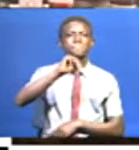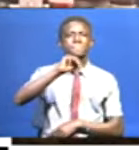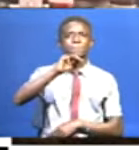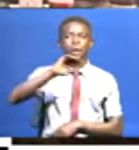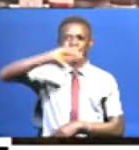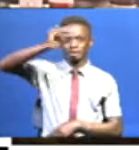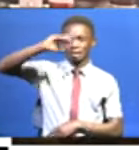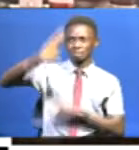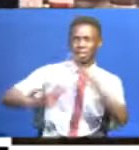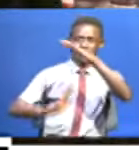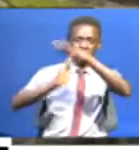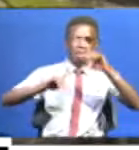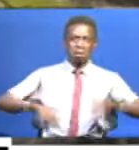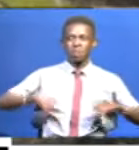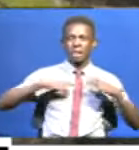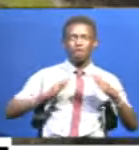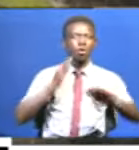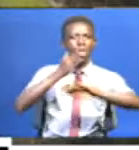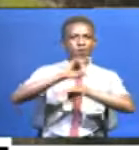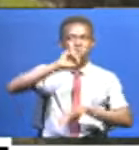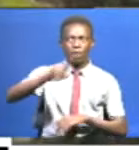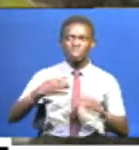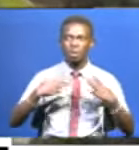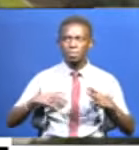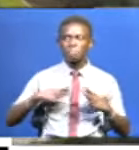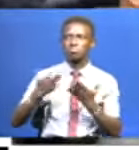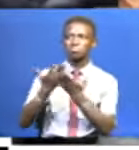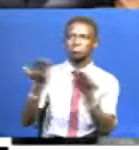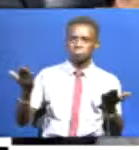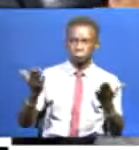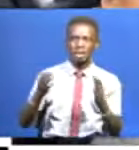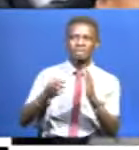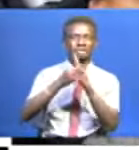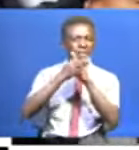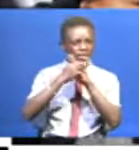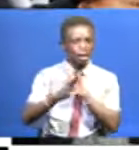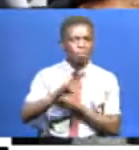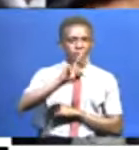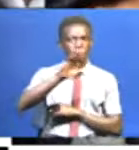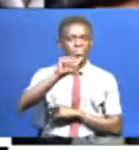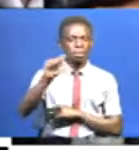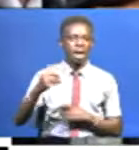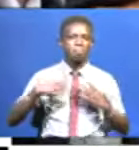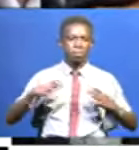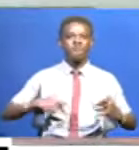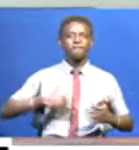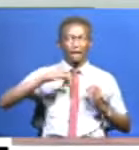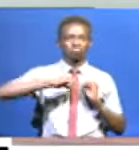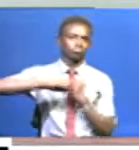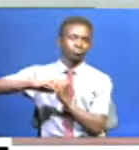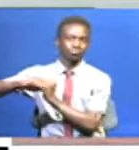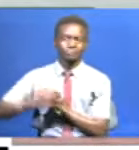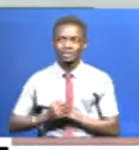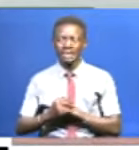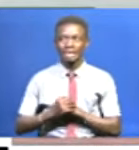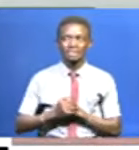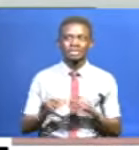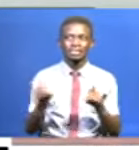karibu 1000, kimebadilishwa na umaarufu wa VBA na mapenzi ya mpira wa